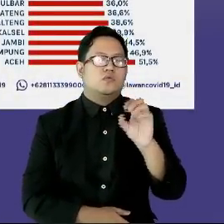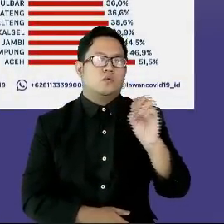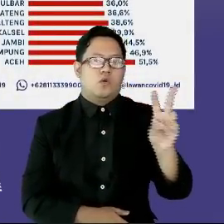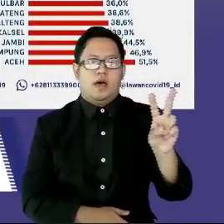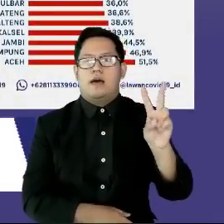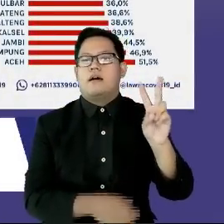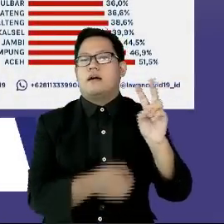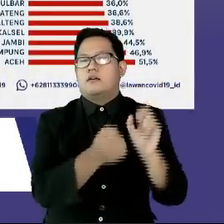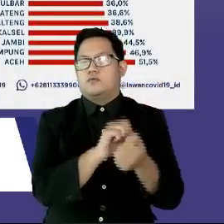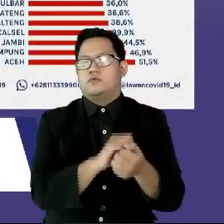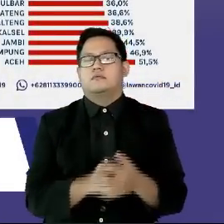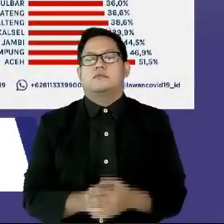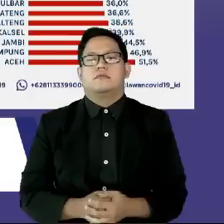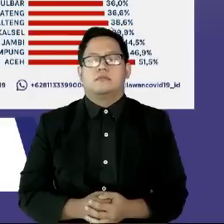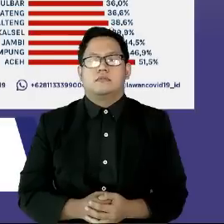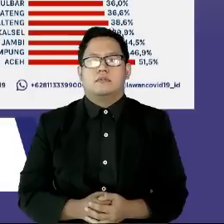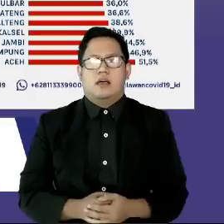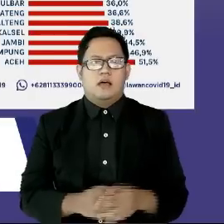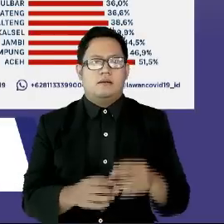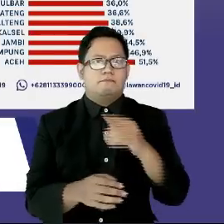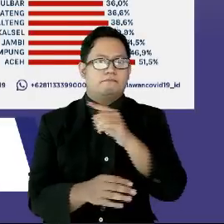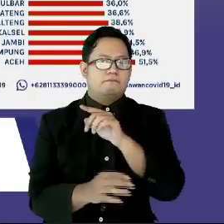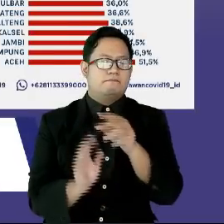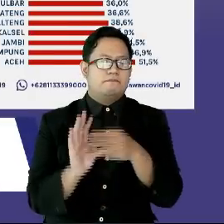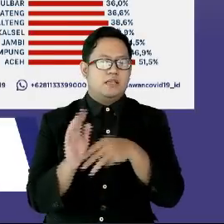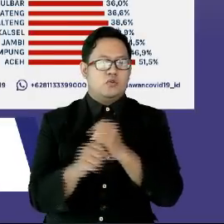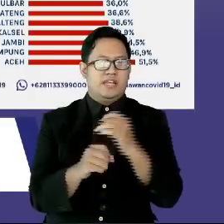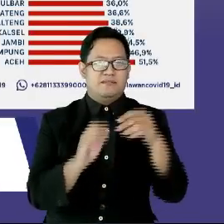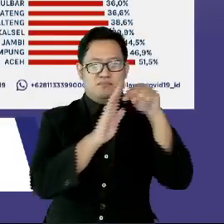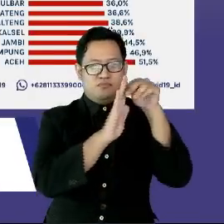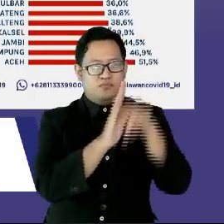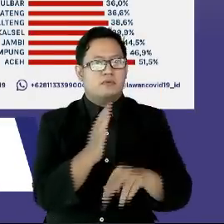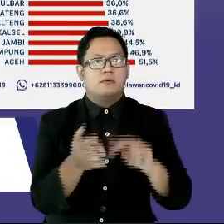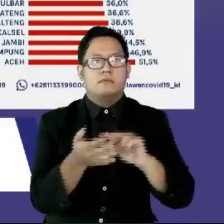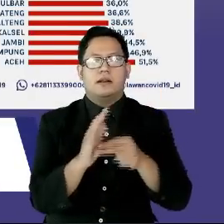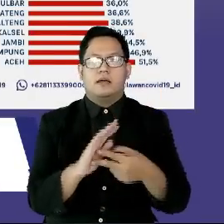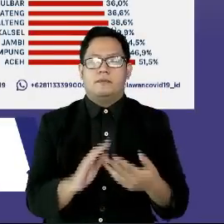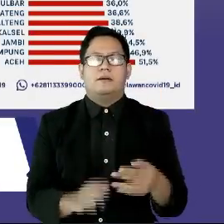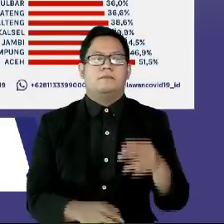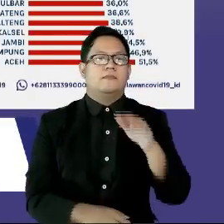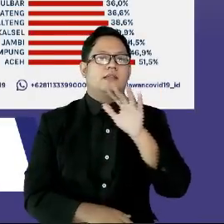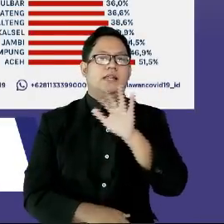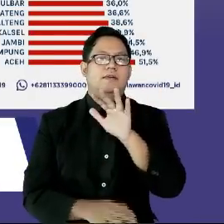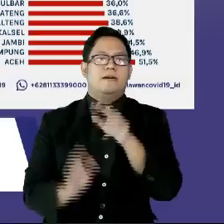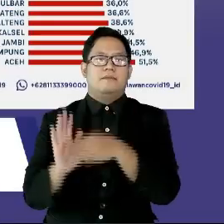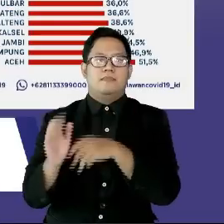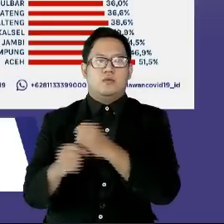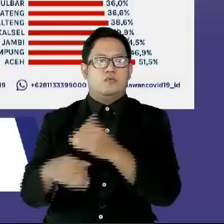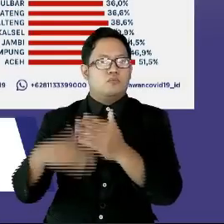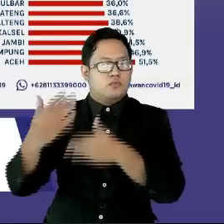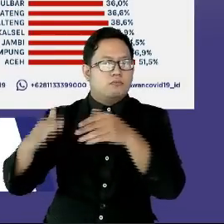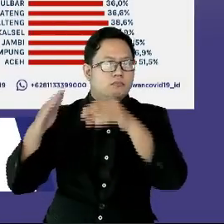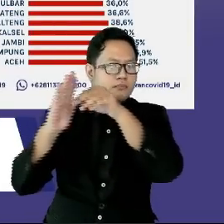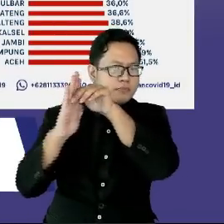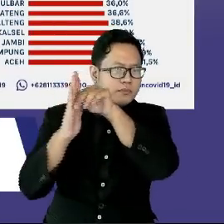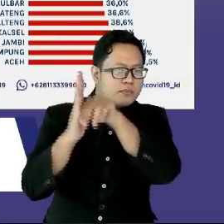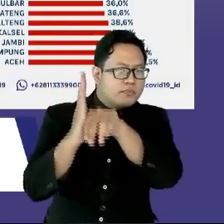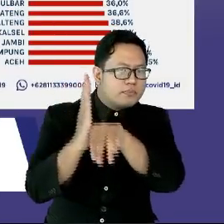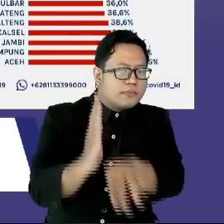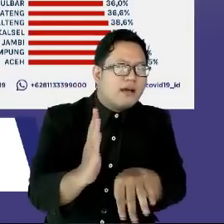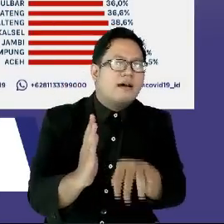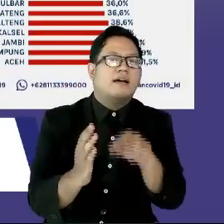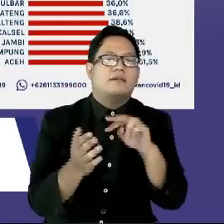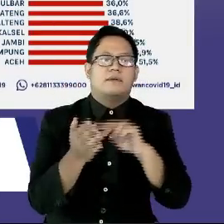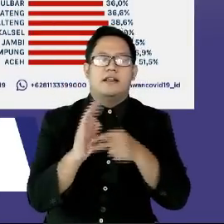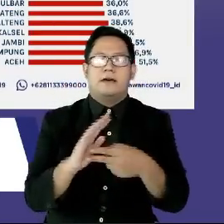kasus. Penurunan di minggu ini menandakan penurunan yang telah terjadi selama 5 minggu berturut-turut. Ini adalah kabar